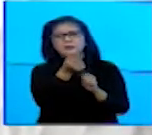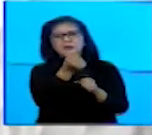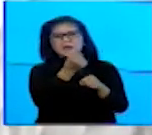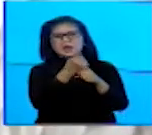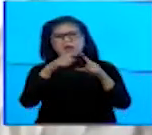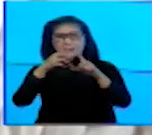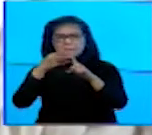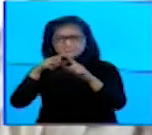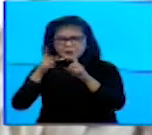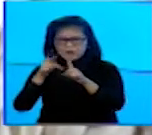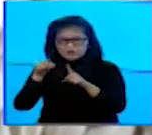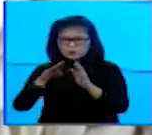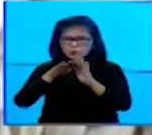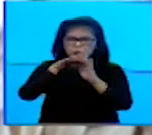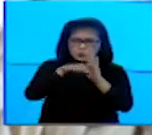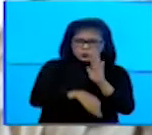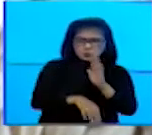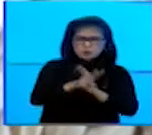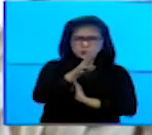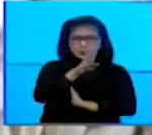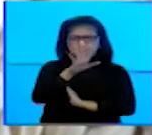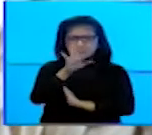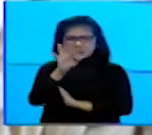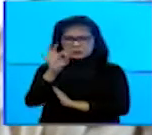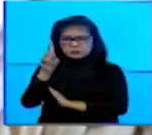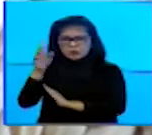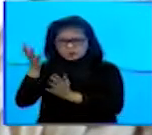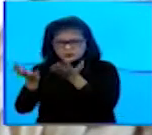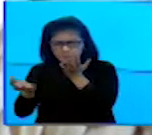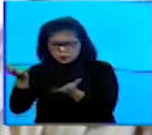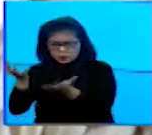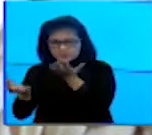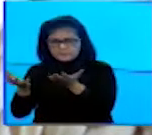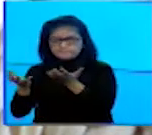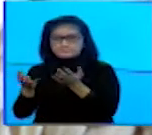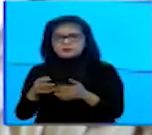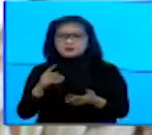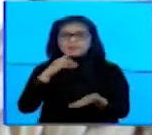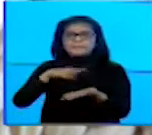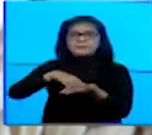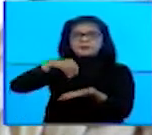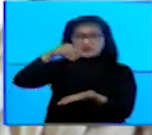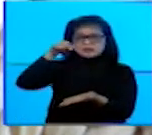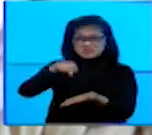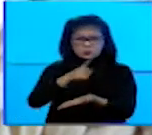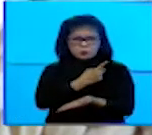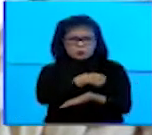kini turun menjadi Rp3.500 per kilogram. Sedangkan harga beras kualitas medium yang